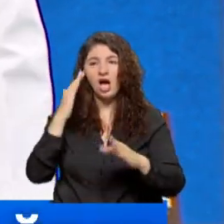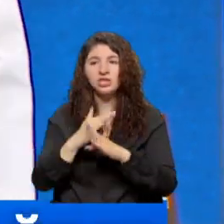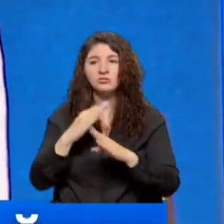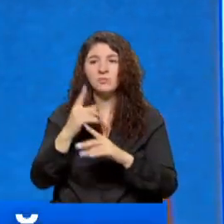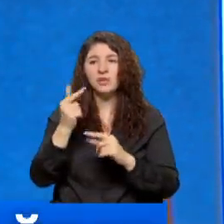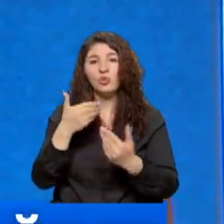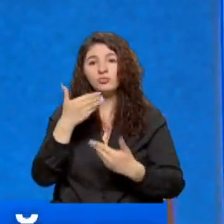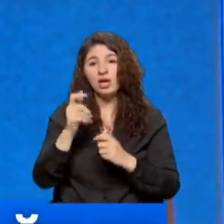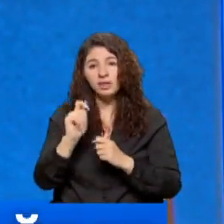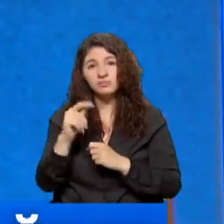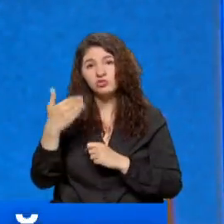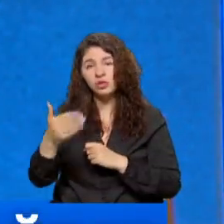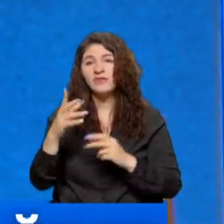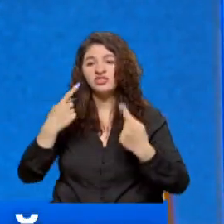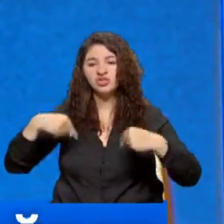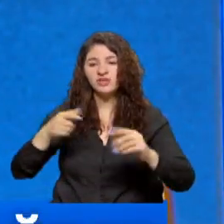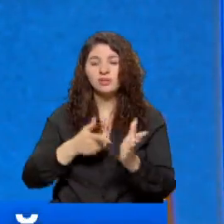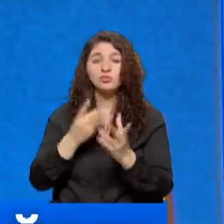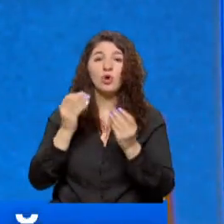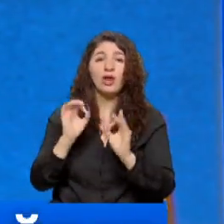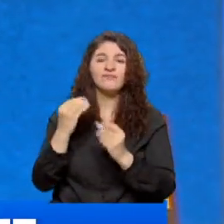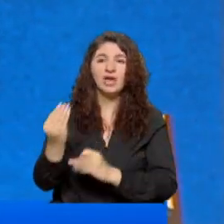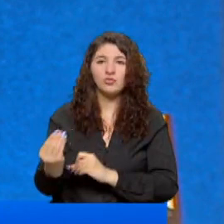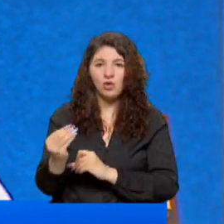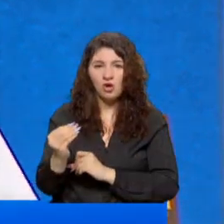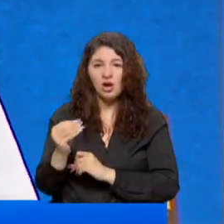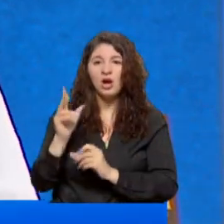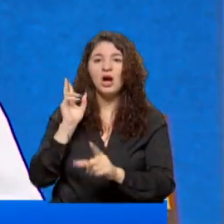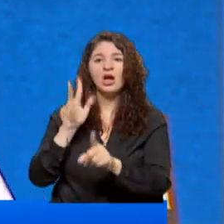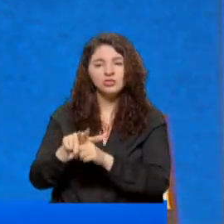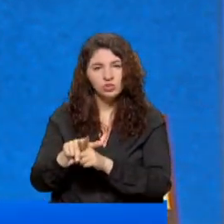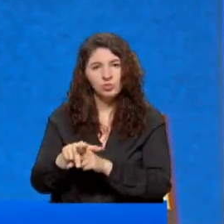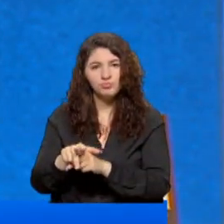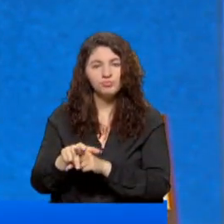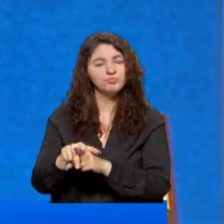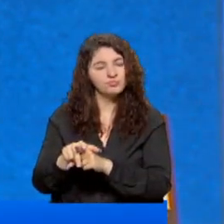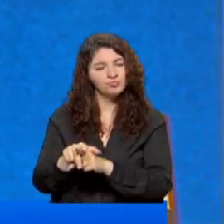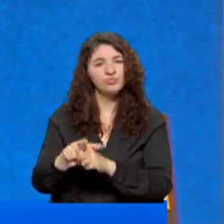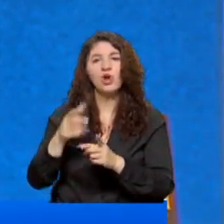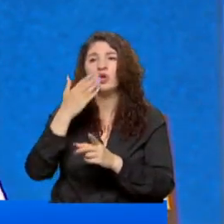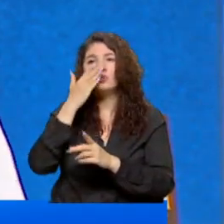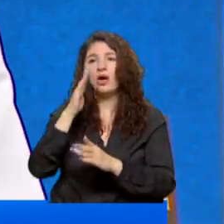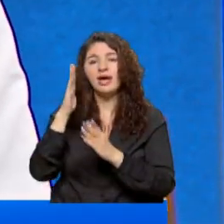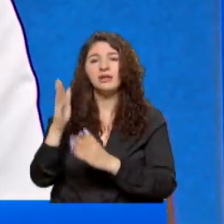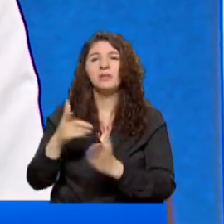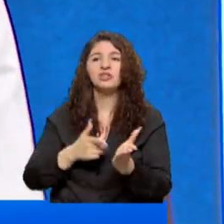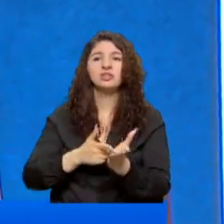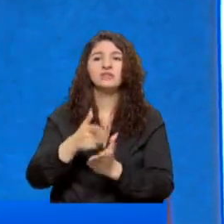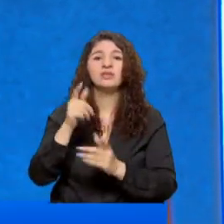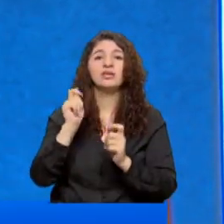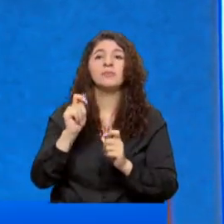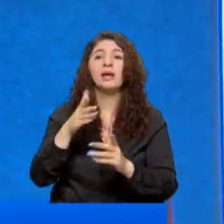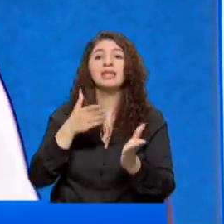Antlaşması Belki birazdan konuşuruz ve çevreci tarıma çok önem veriyorlar katılıyorum tabiata rağmen çiftçilik